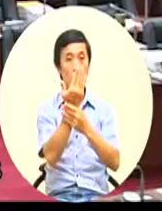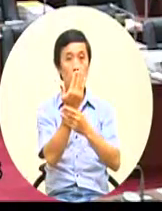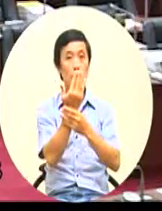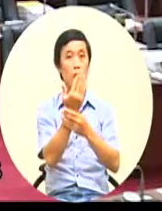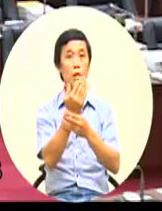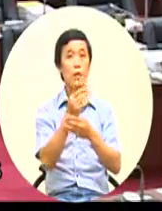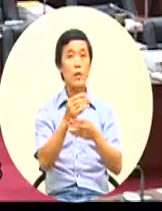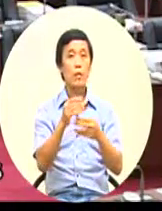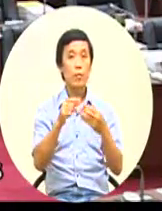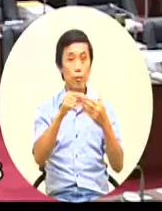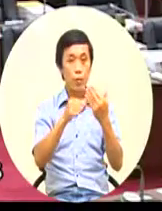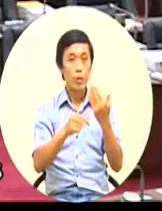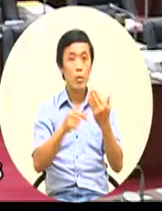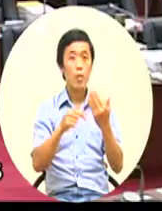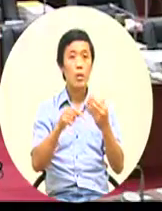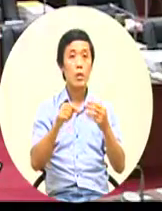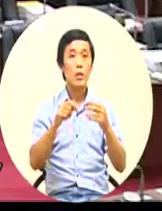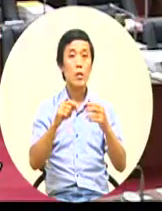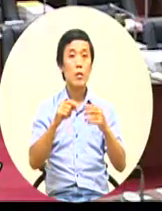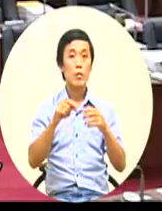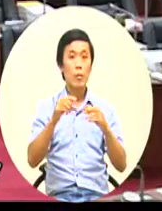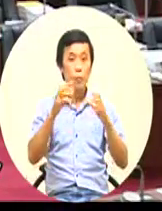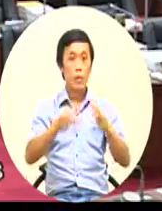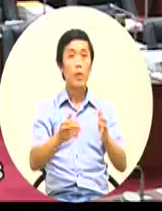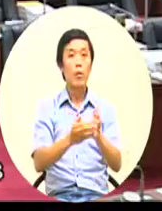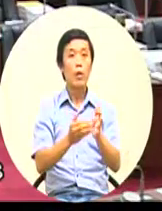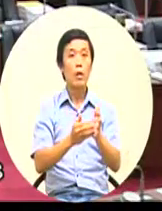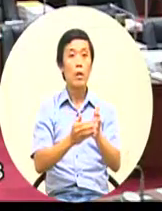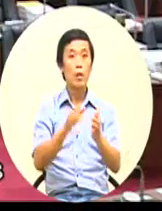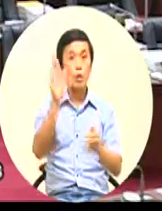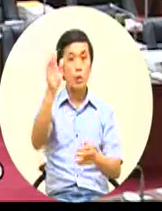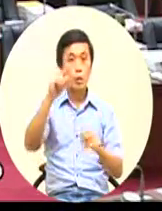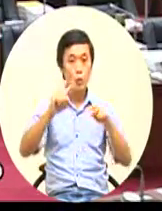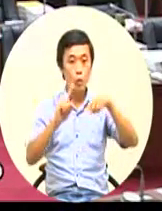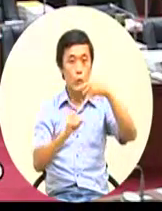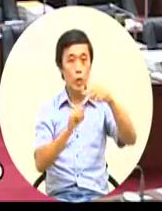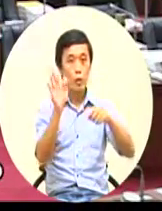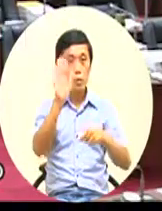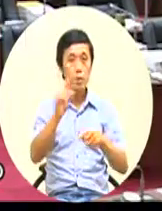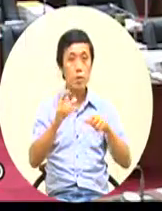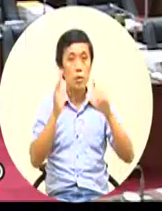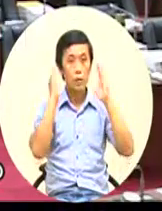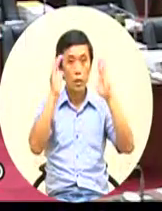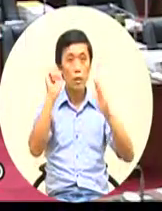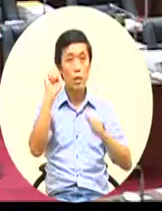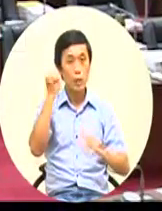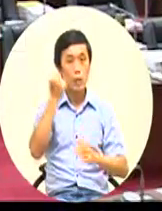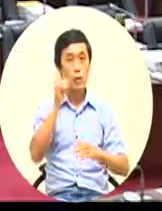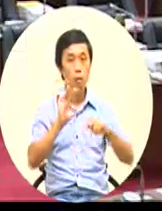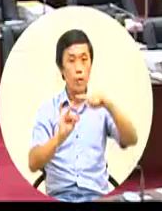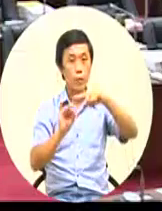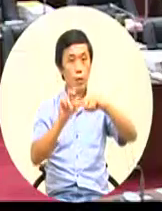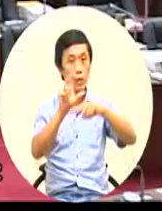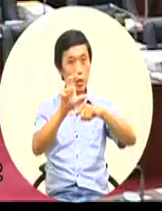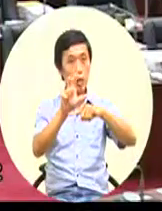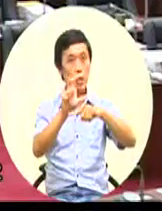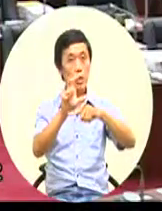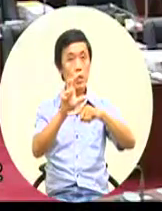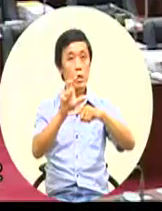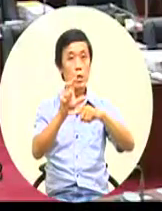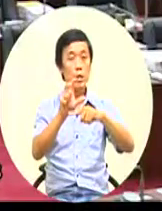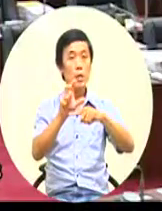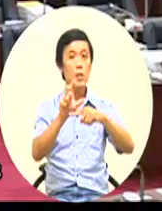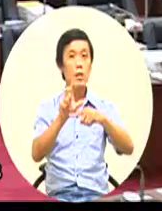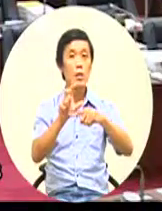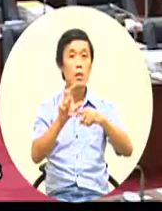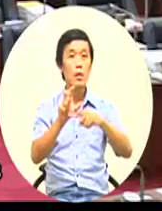正义在台湾有高度共识，超过70%民意支持的是什么呢？就是追国民党